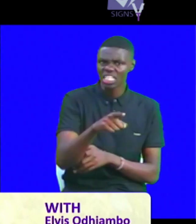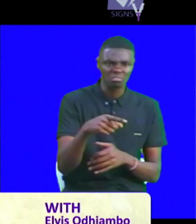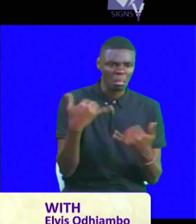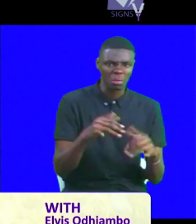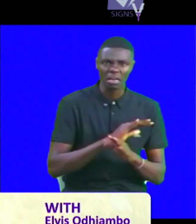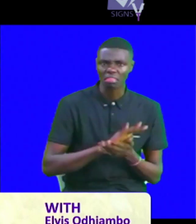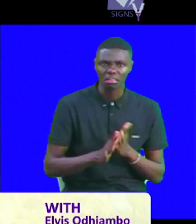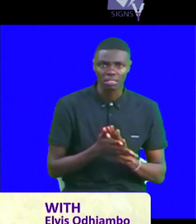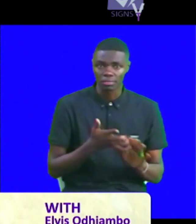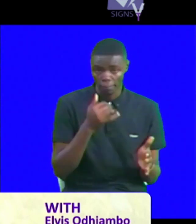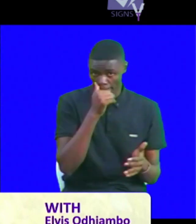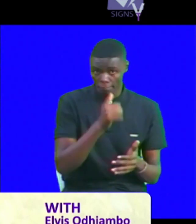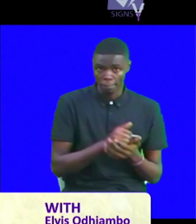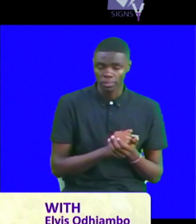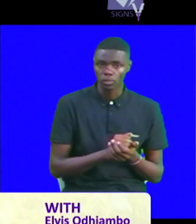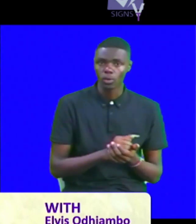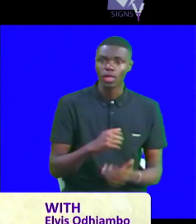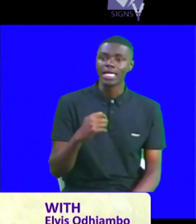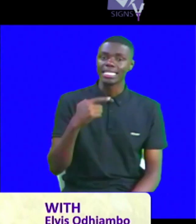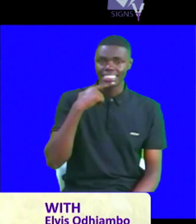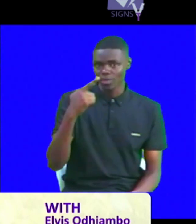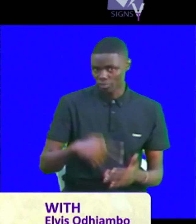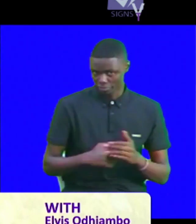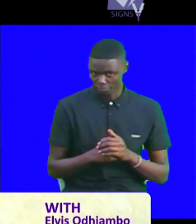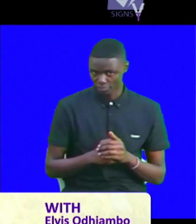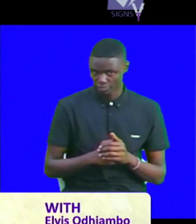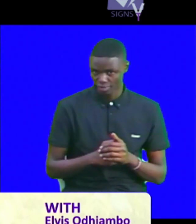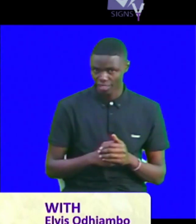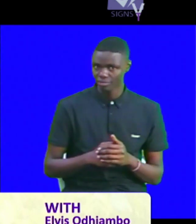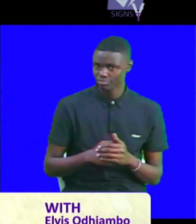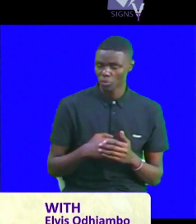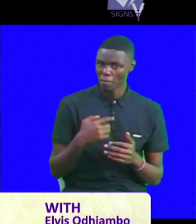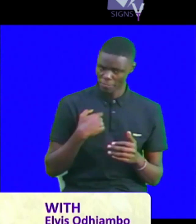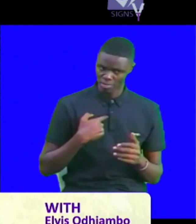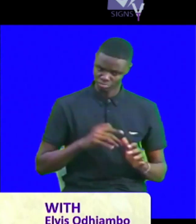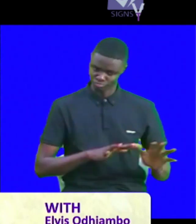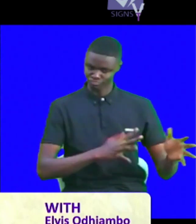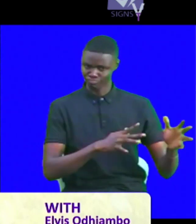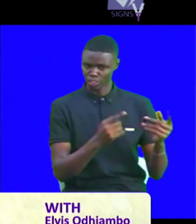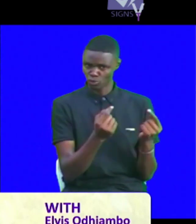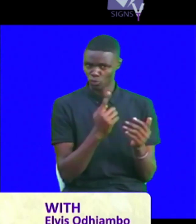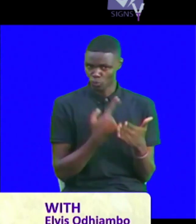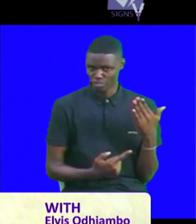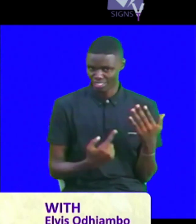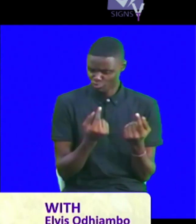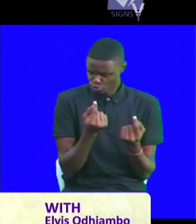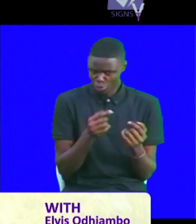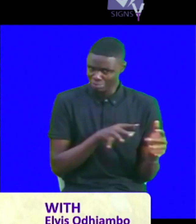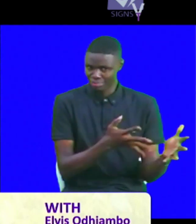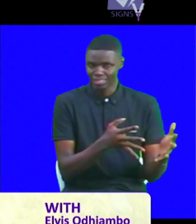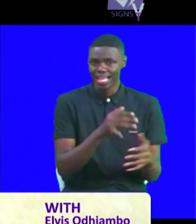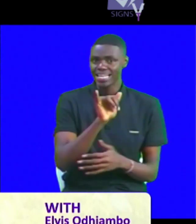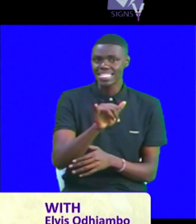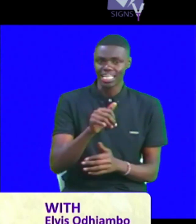na qualification. Yes. Hata hapo anacheza kitu. So apart ile kitu yenye naweza sema, kama ile kitu naweza wapea psyche